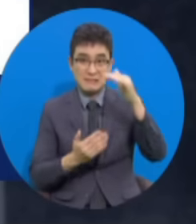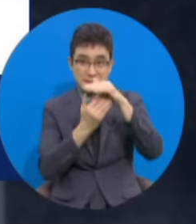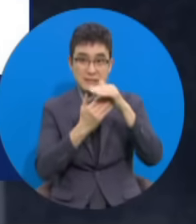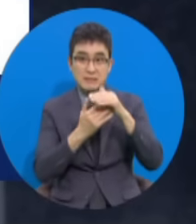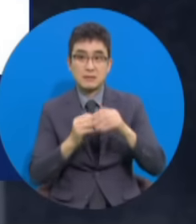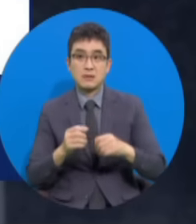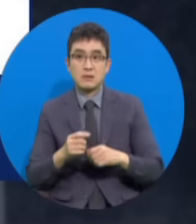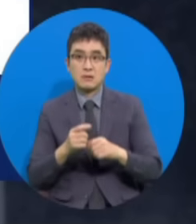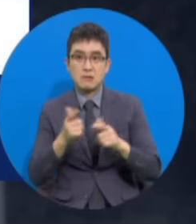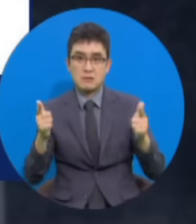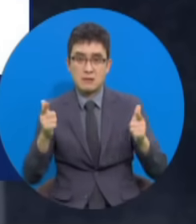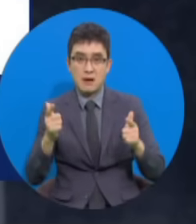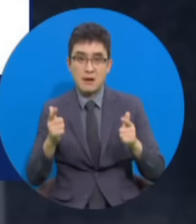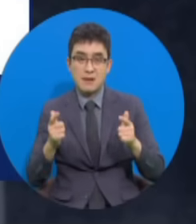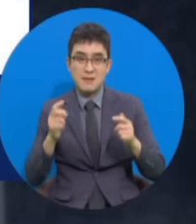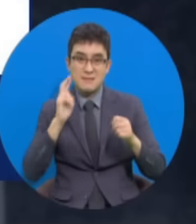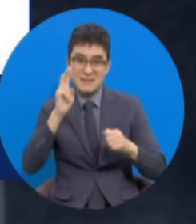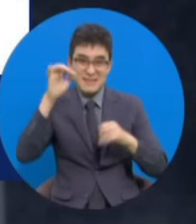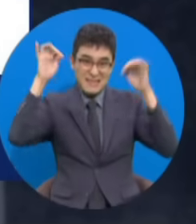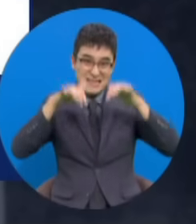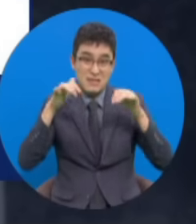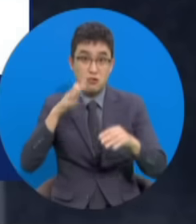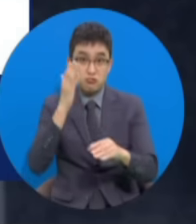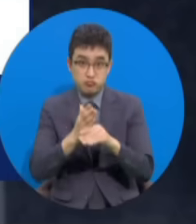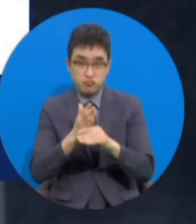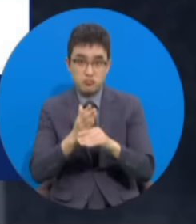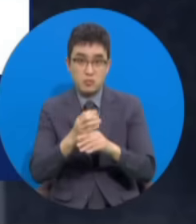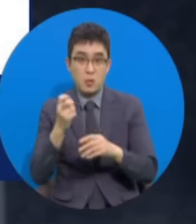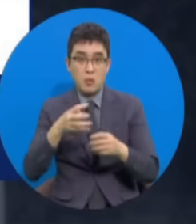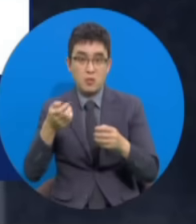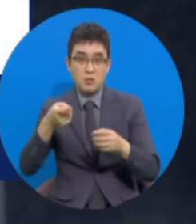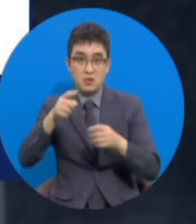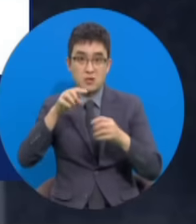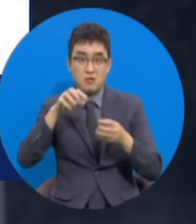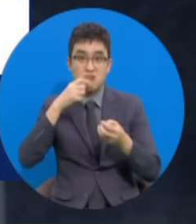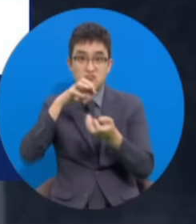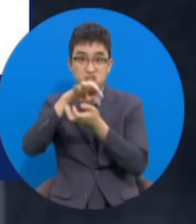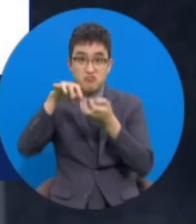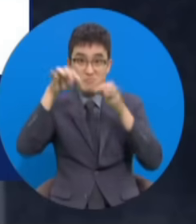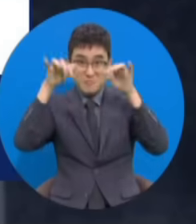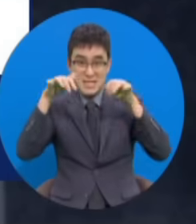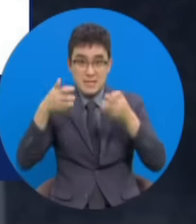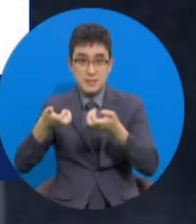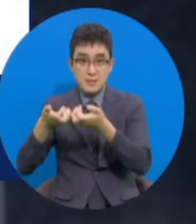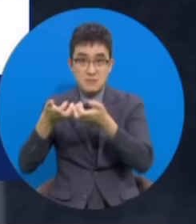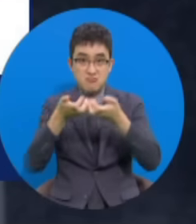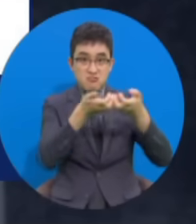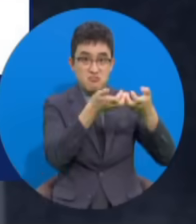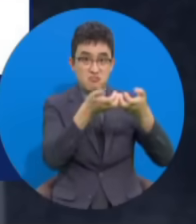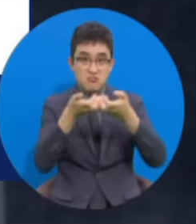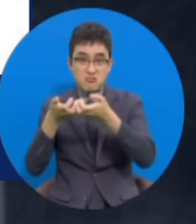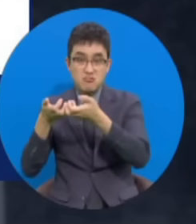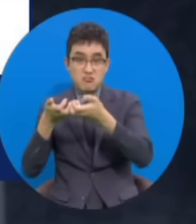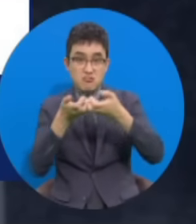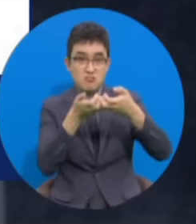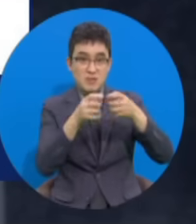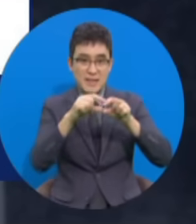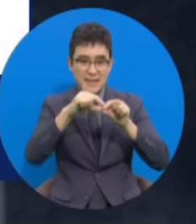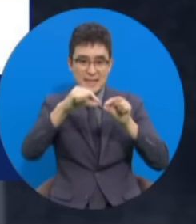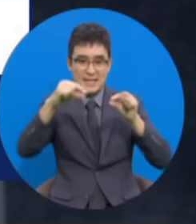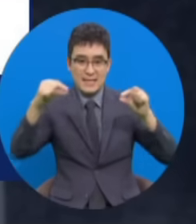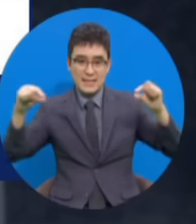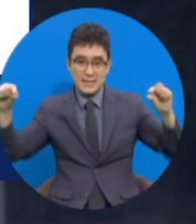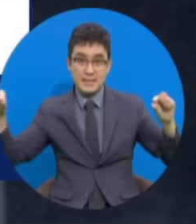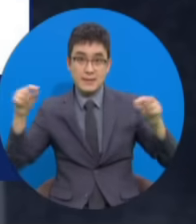내리고 있는데 다시 정체 전선이 이제 동서로 길게 다시 형성이 되면서 동서 지역으로 좁은 띠 형태의